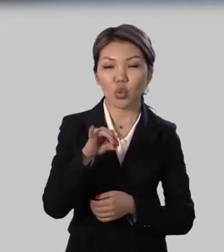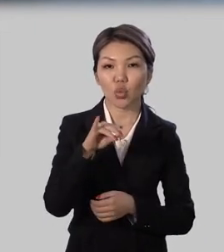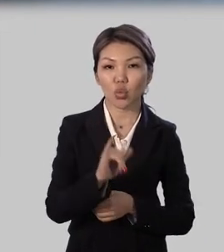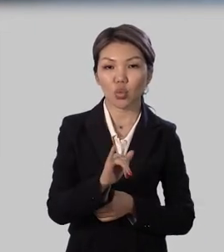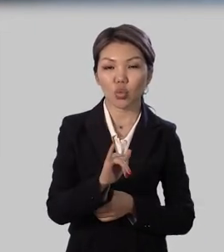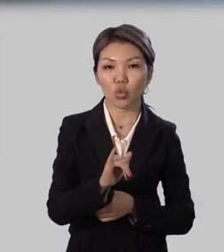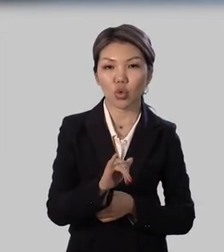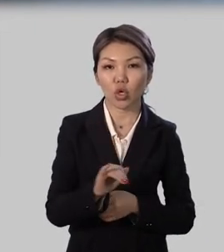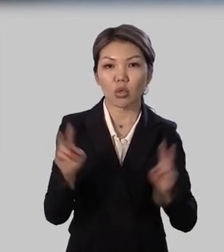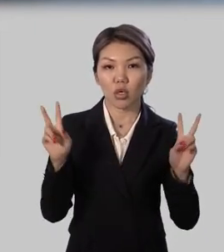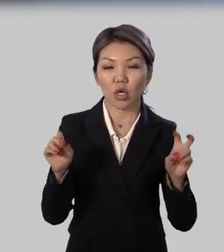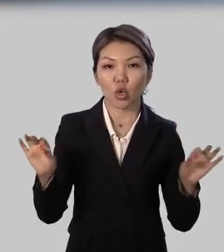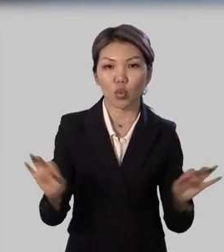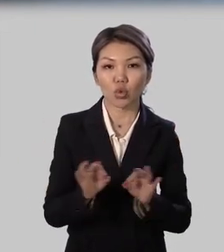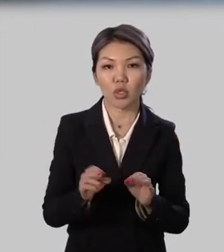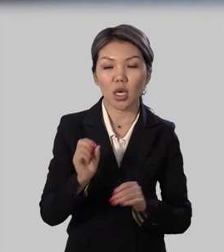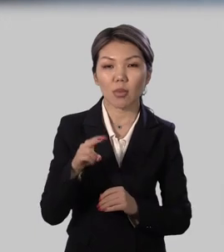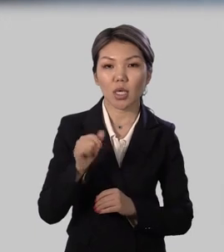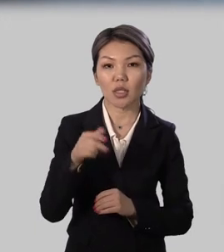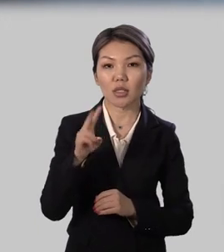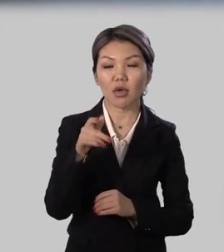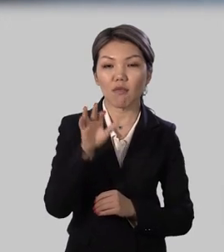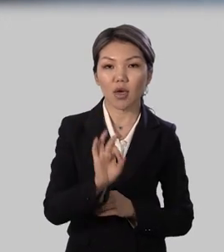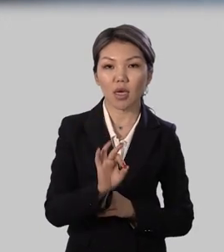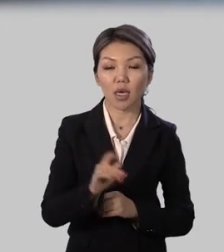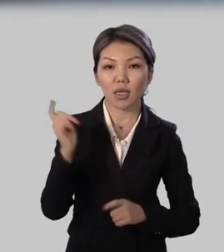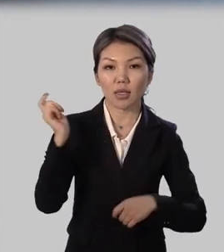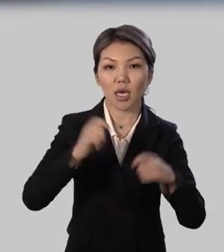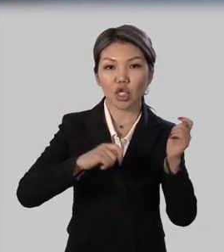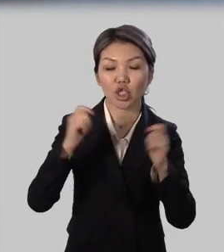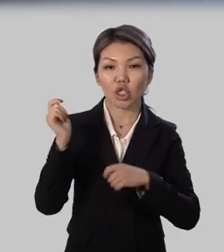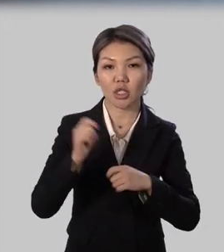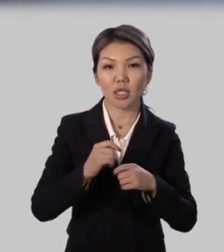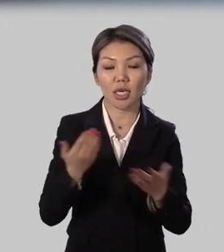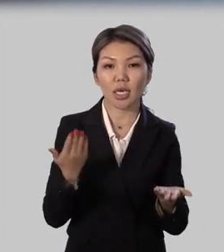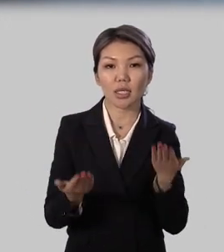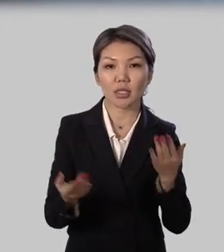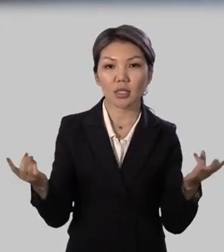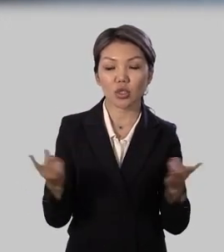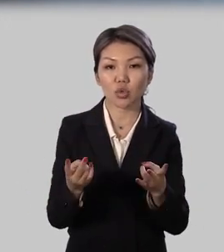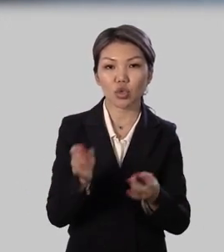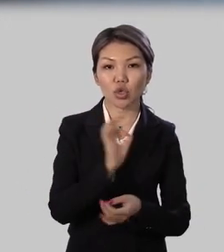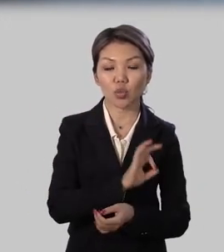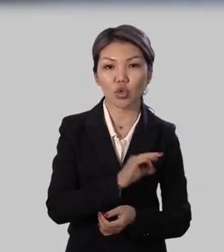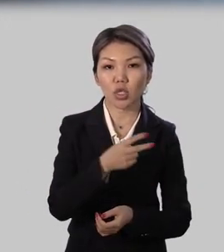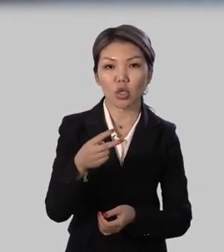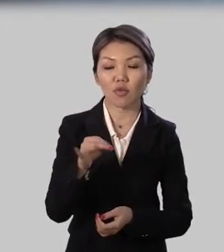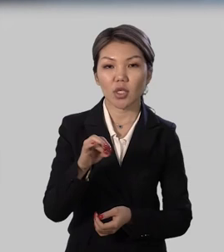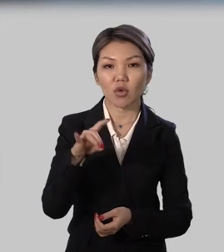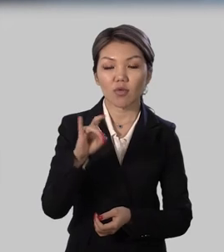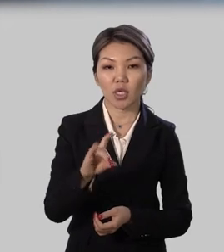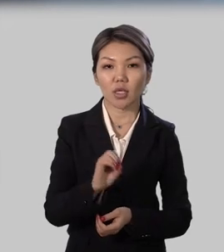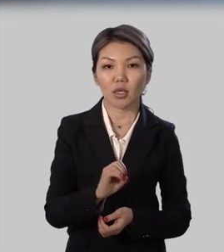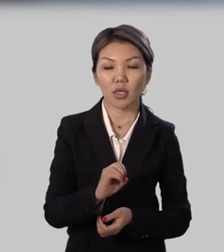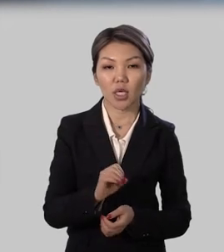музыка апрельского дождя при необходимости употребите глаголы видовой пары используйте